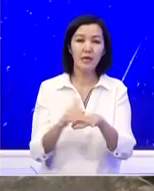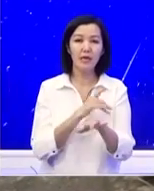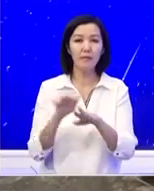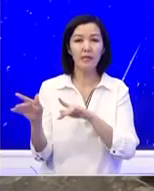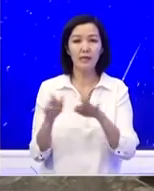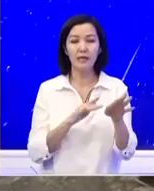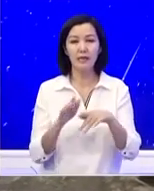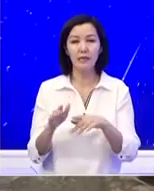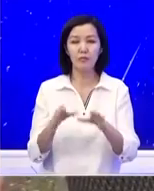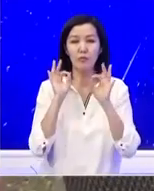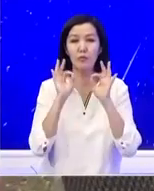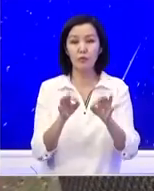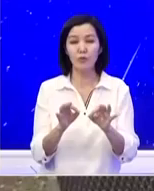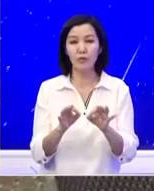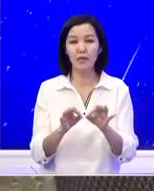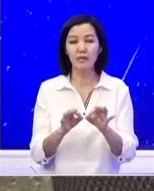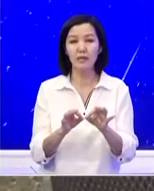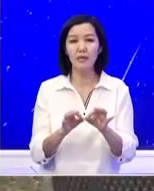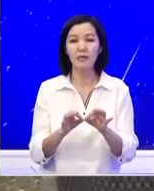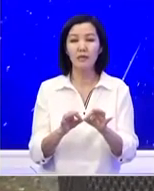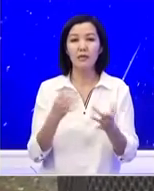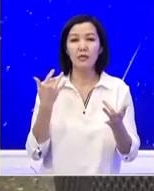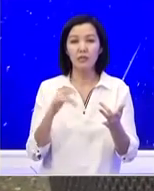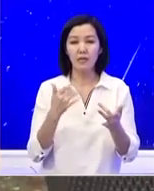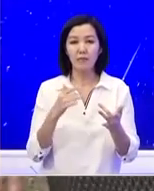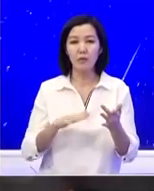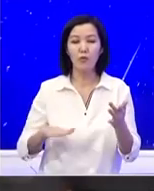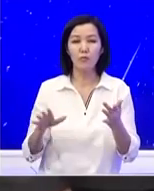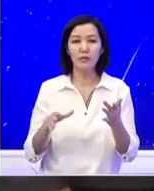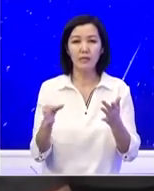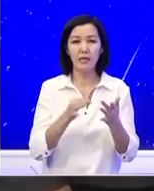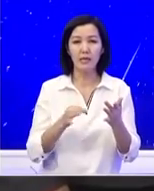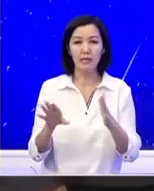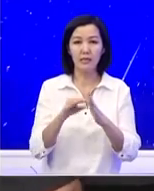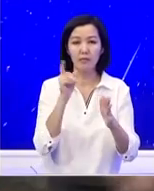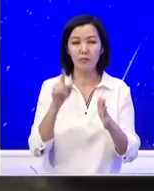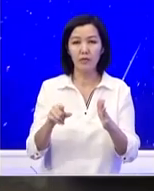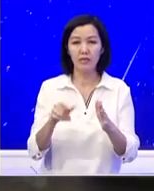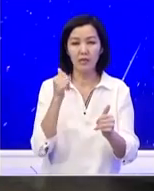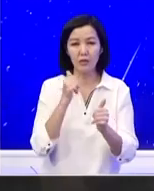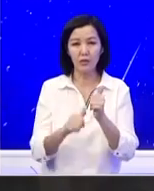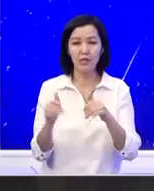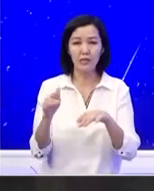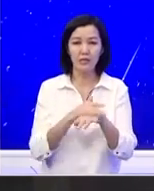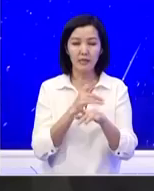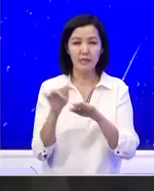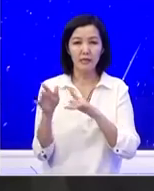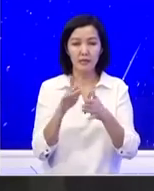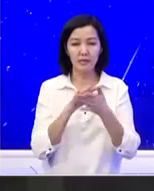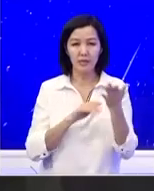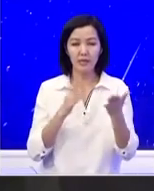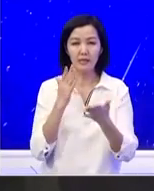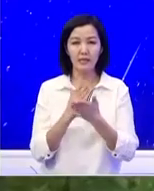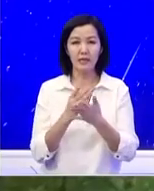Бұл амалды ақындар мен батырлар еліндегі облыстық және аудандық мәслихат депутаттары жиі жасайды. Бірнеше мәрте